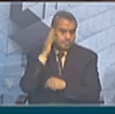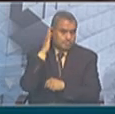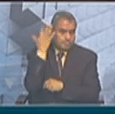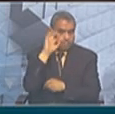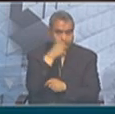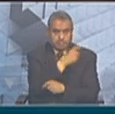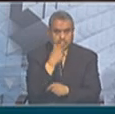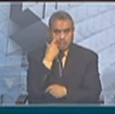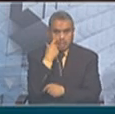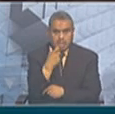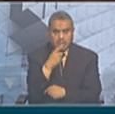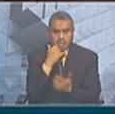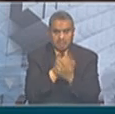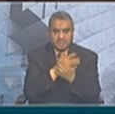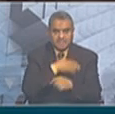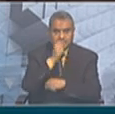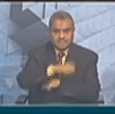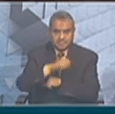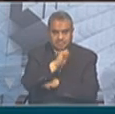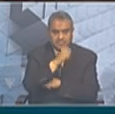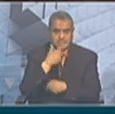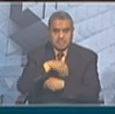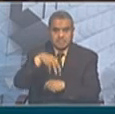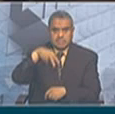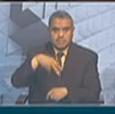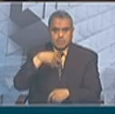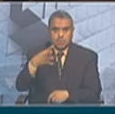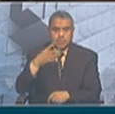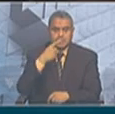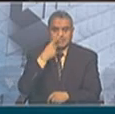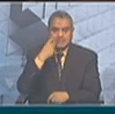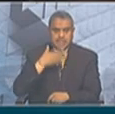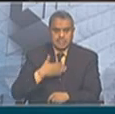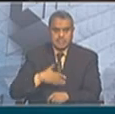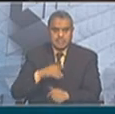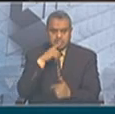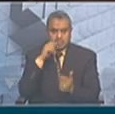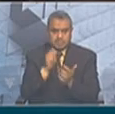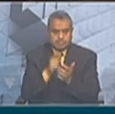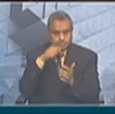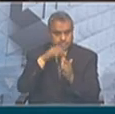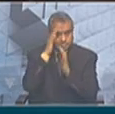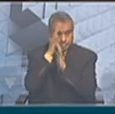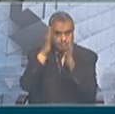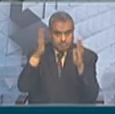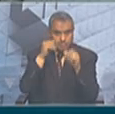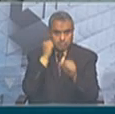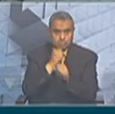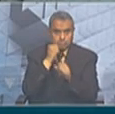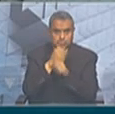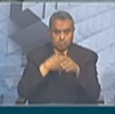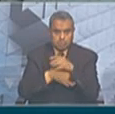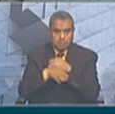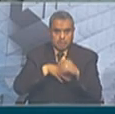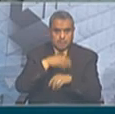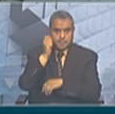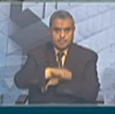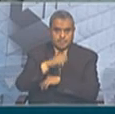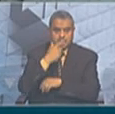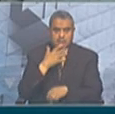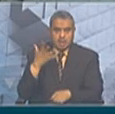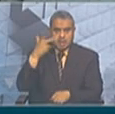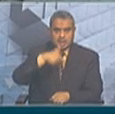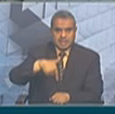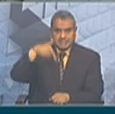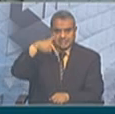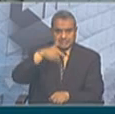المحافظة البالغة 48 عاما للمنصب لتصبح الغالبية داخل المحكمة لستة